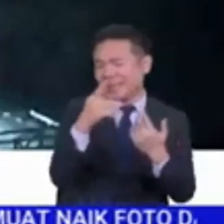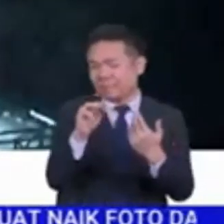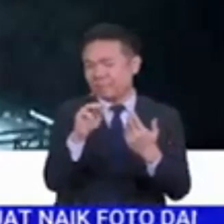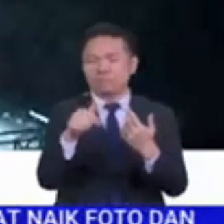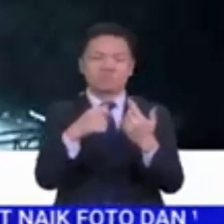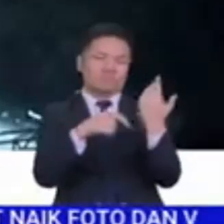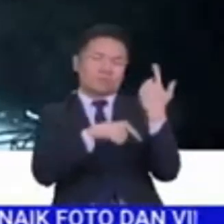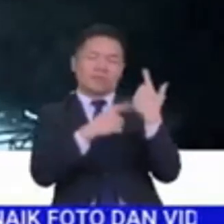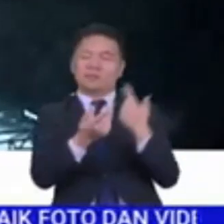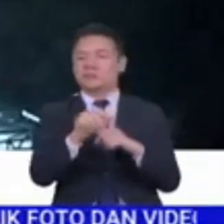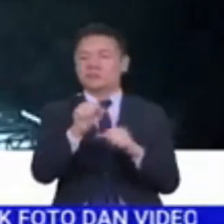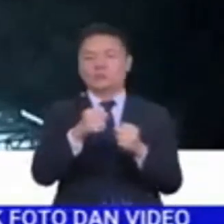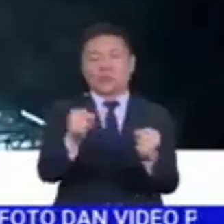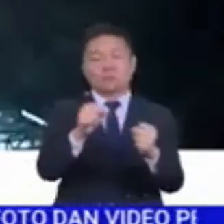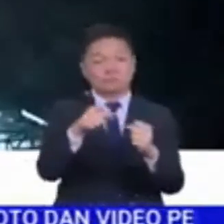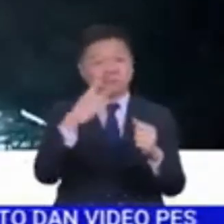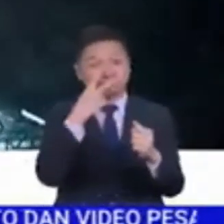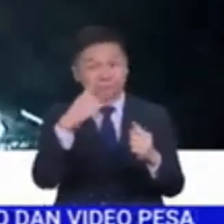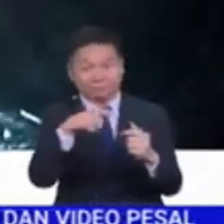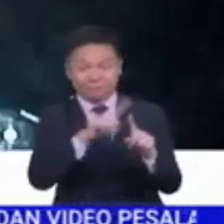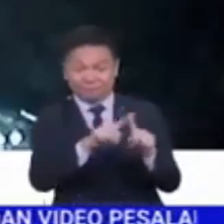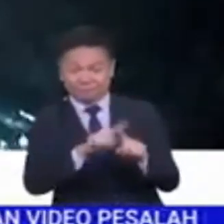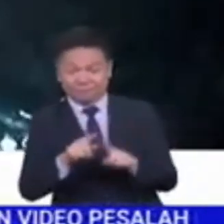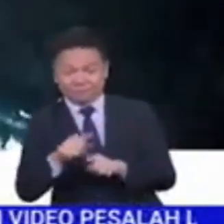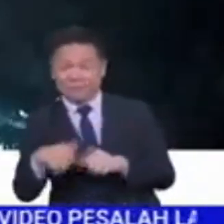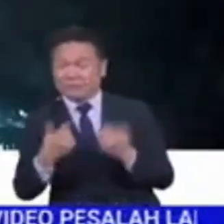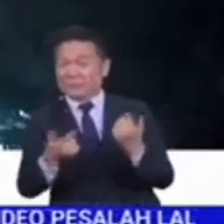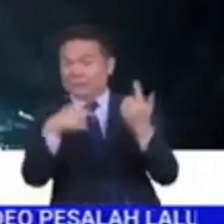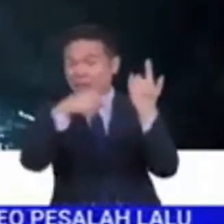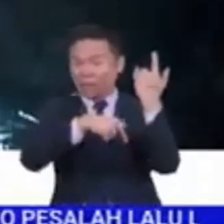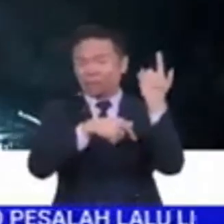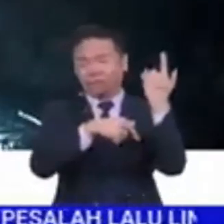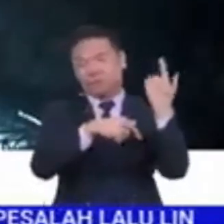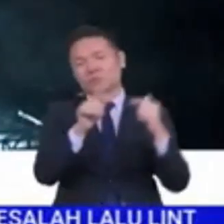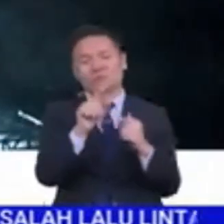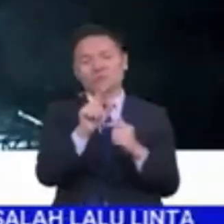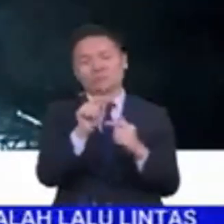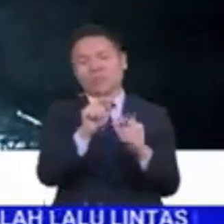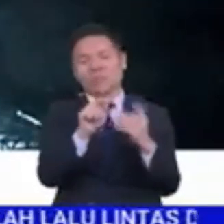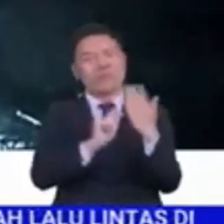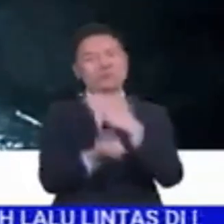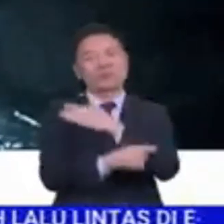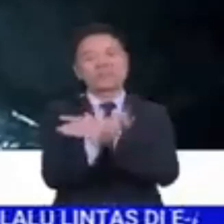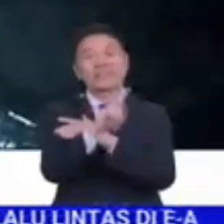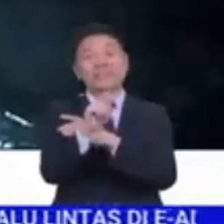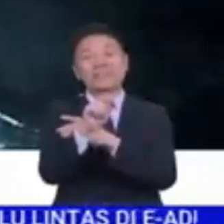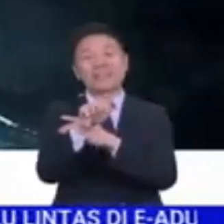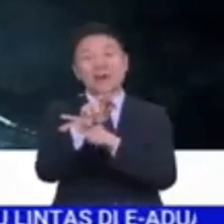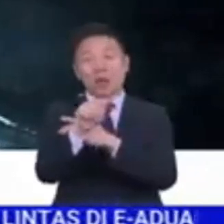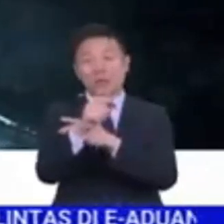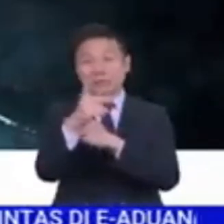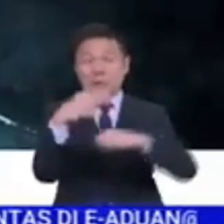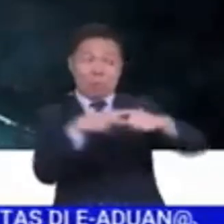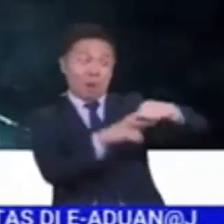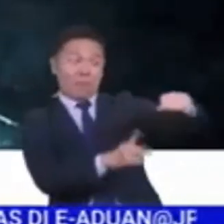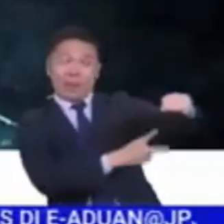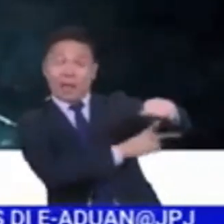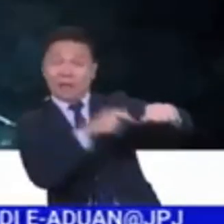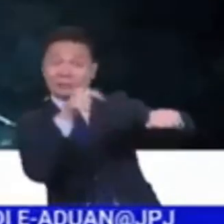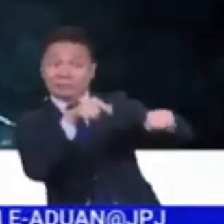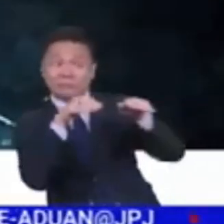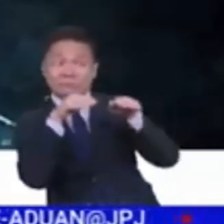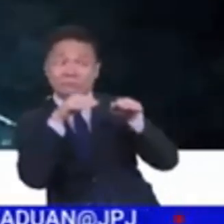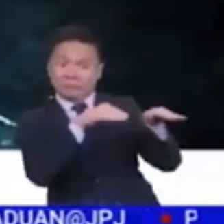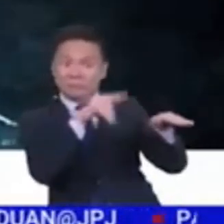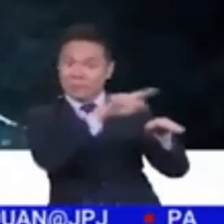arah selatan, perlahan 9 km selepas Bandar Baharu ke Bukit Tambun Utara, perlahan di sepanjang Jabatan Pulau Pinang menuju ke